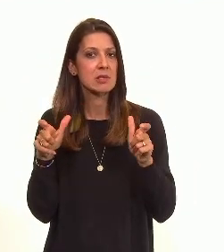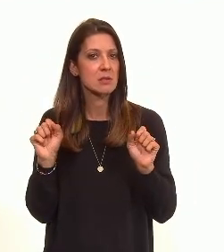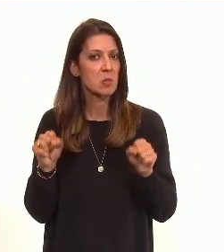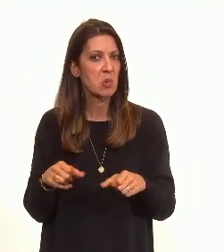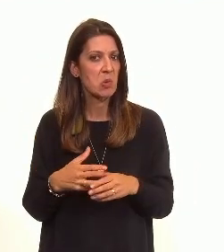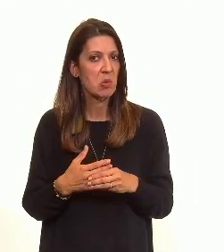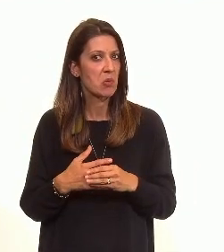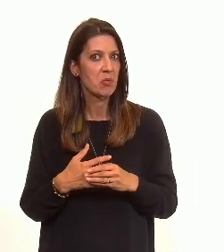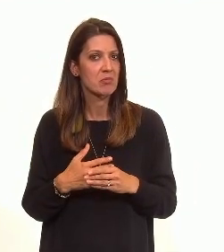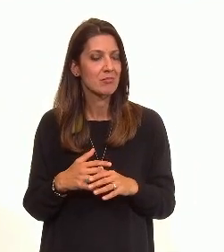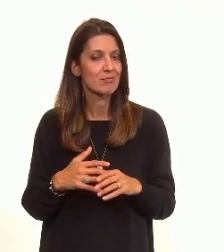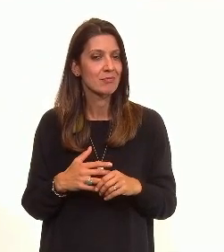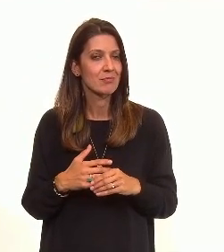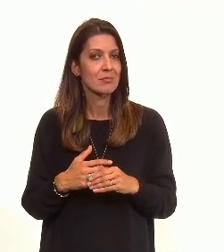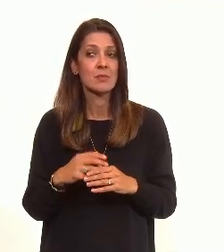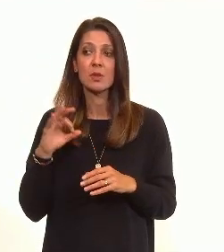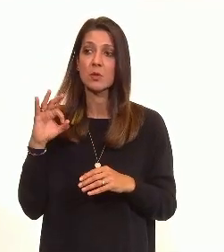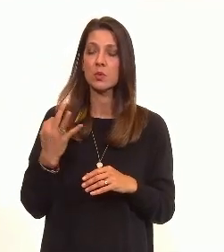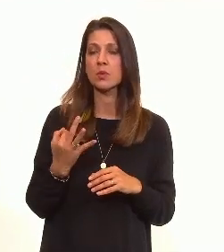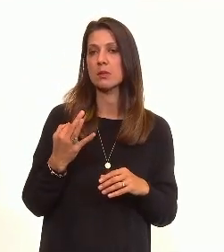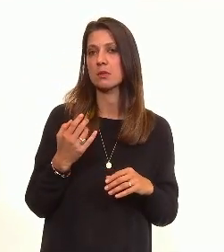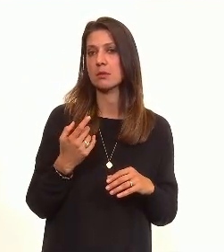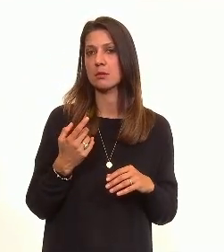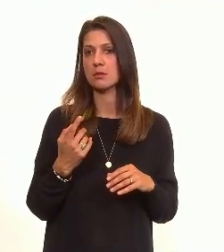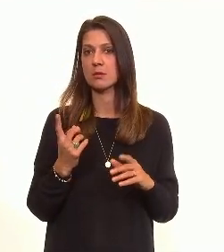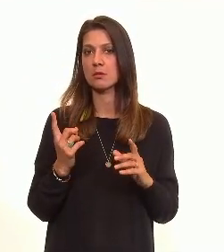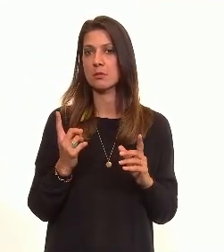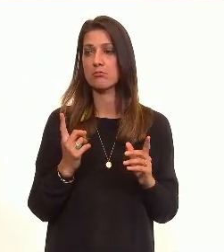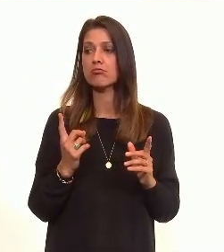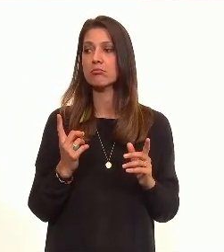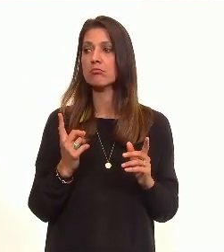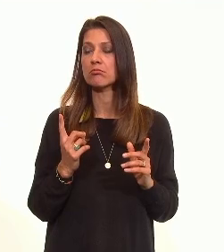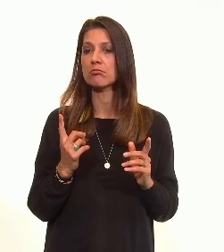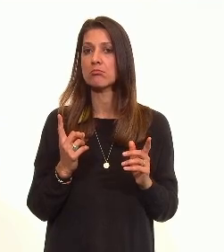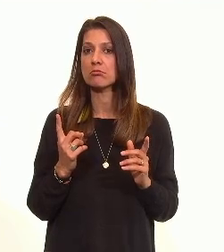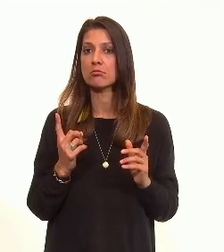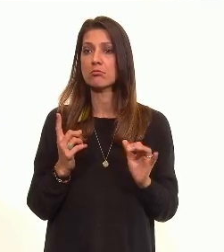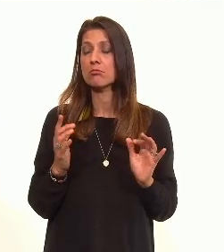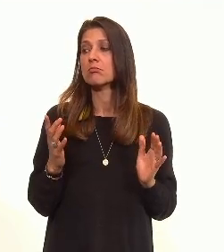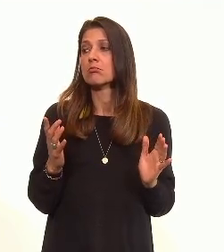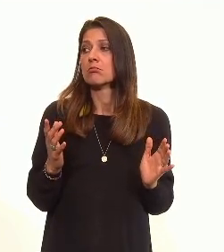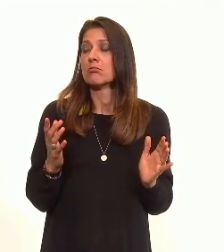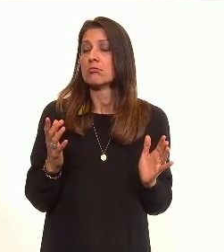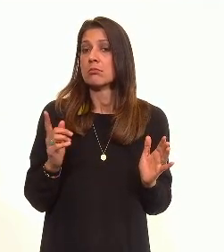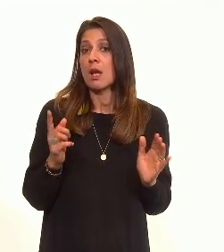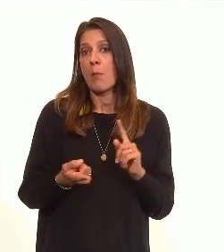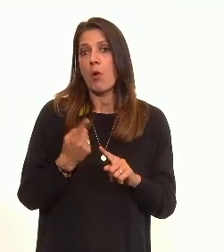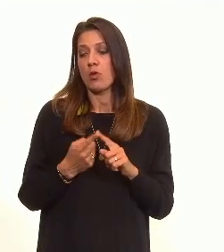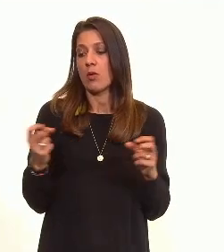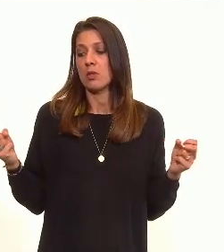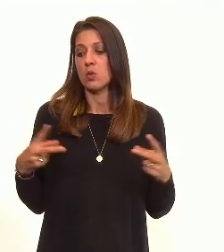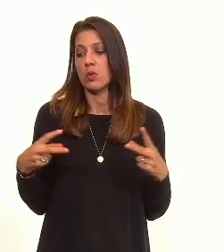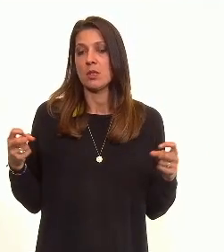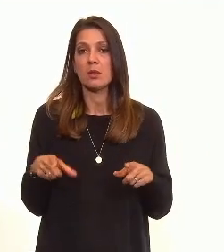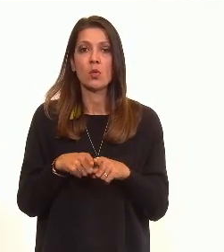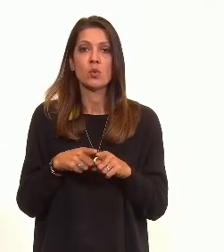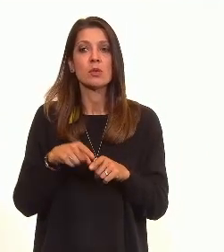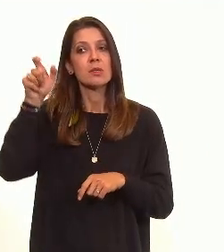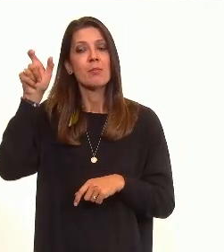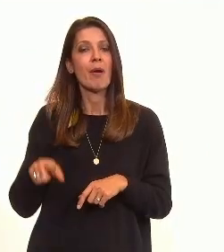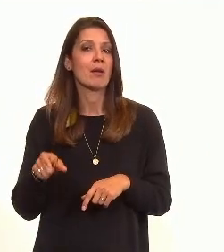habitants. Le conseil de quartier a un rôle d'avis et de proposition sur toutes les questions intéressant le quartier ou la ville. Amélioration du cadre de